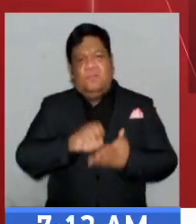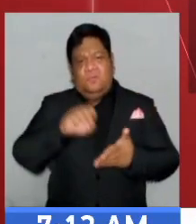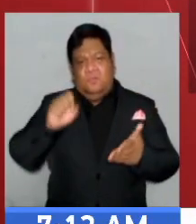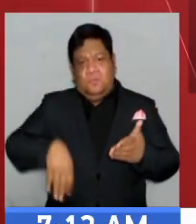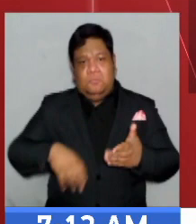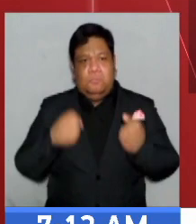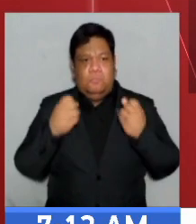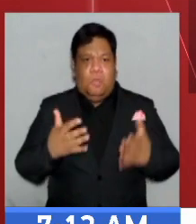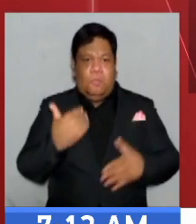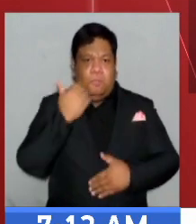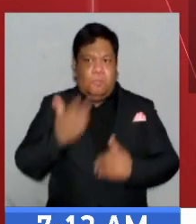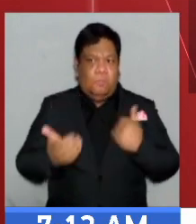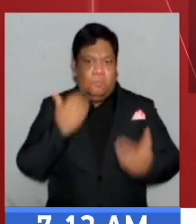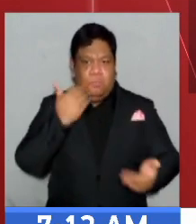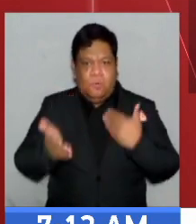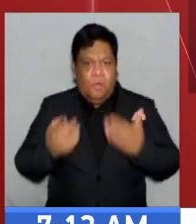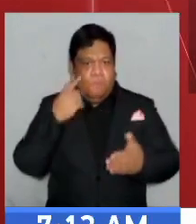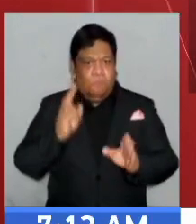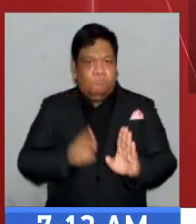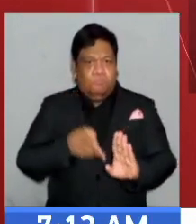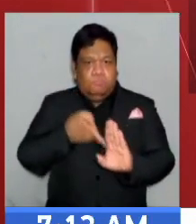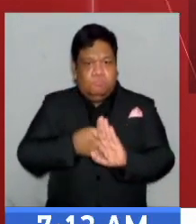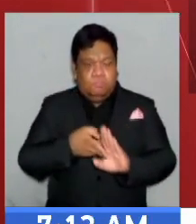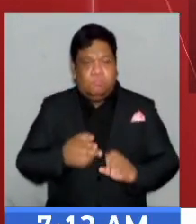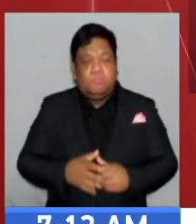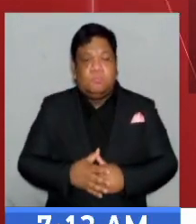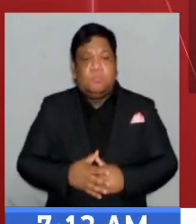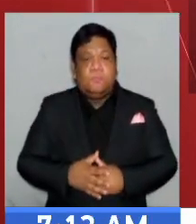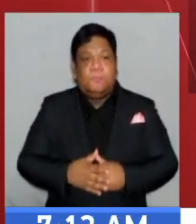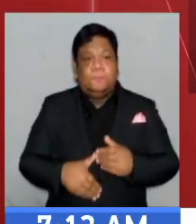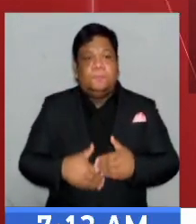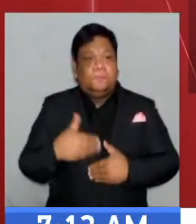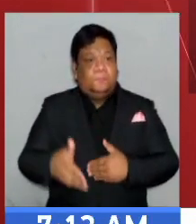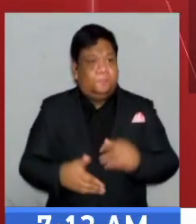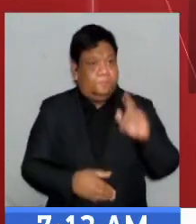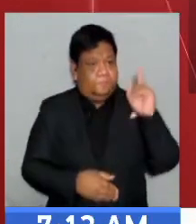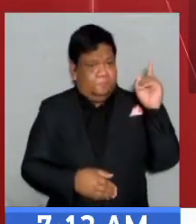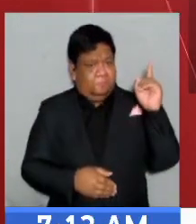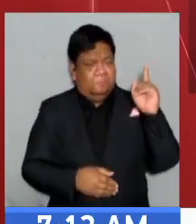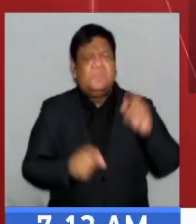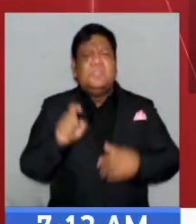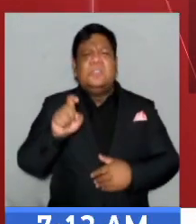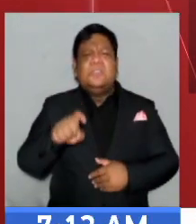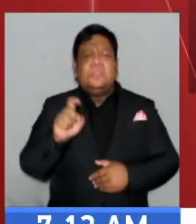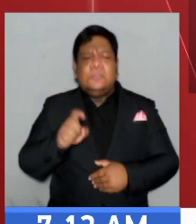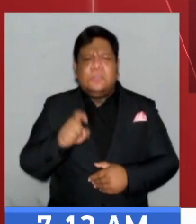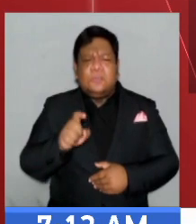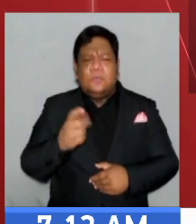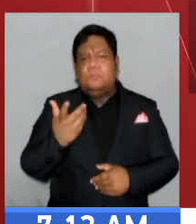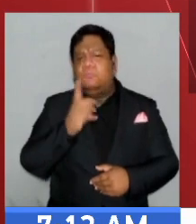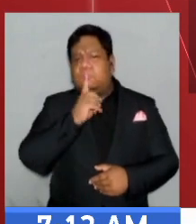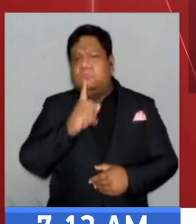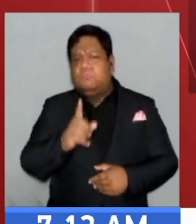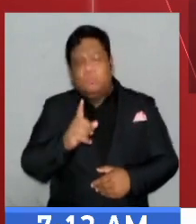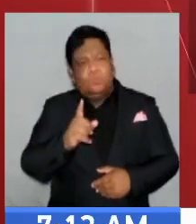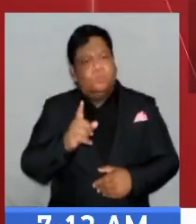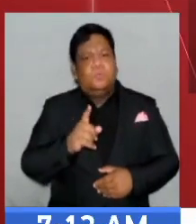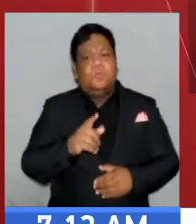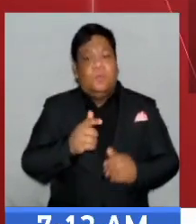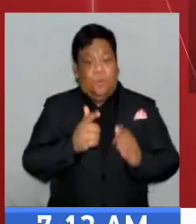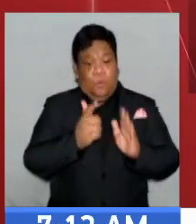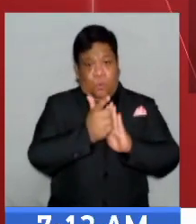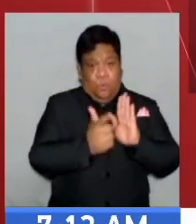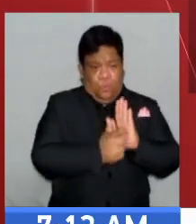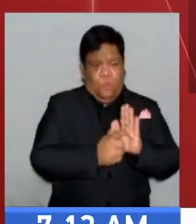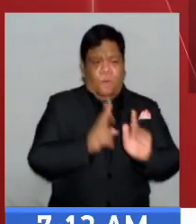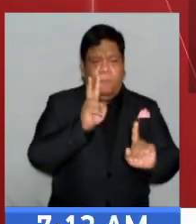sa mga ito. Sabi naman ni Ben Villamar, dapat ay maayos na maipatupad ang anti-hazing law. Hindi lang sa mga eskwelahan, kundi pati sa